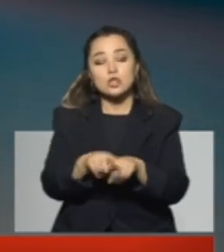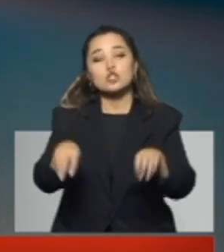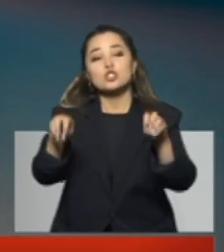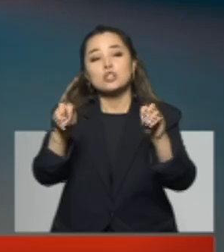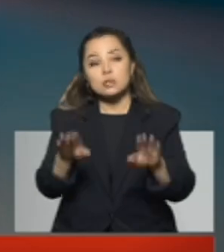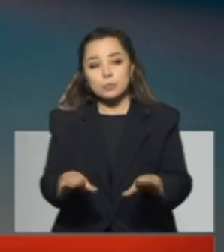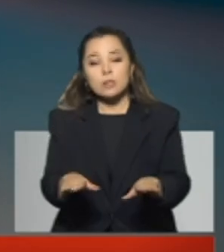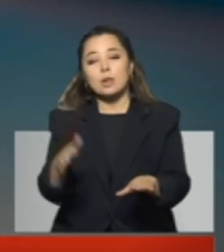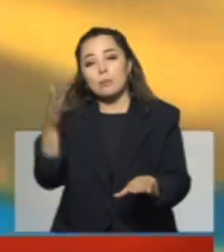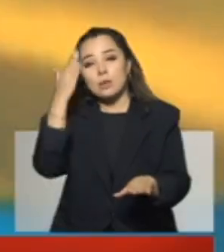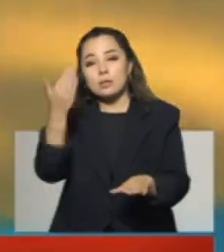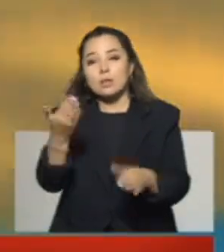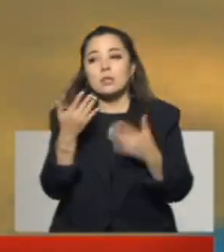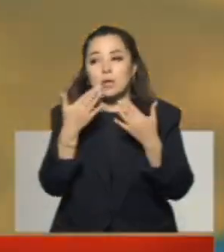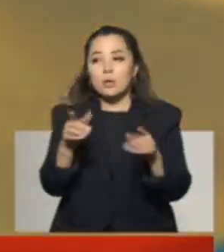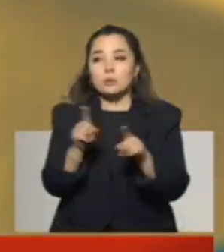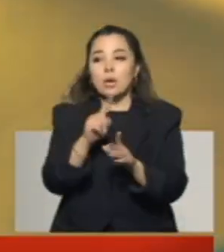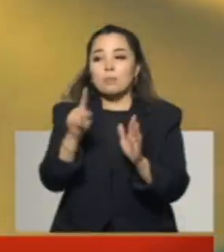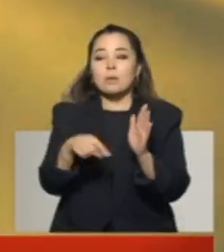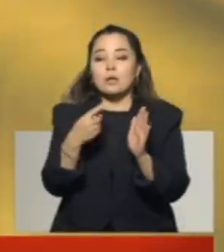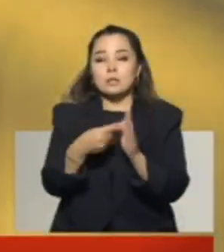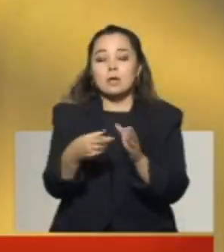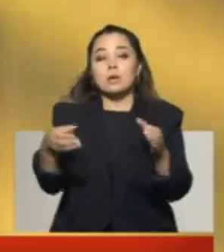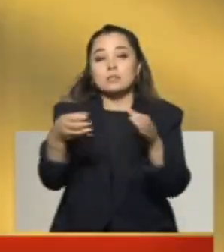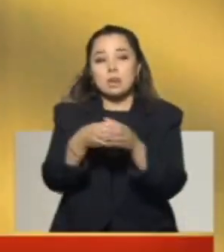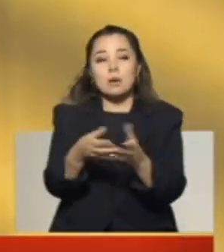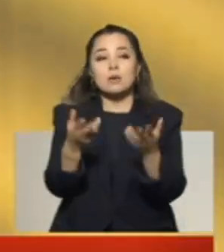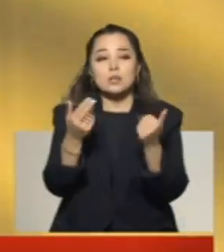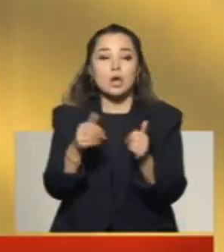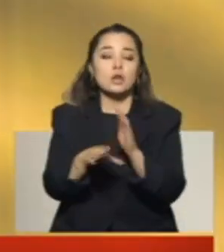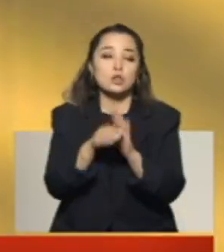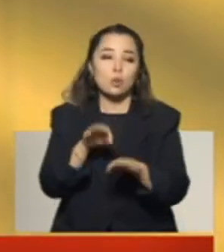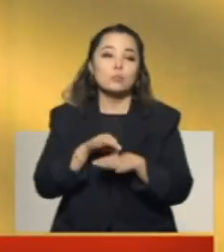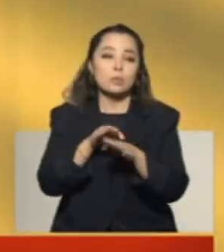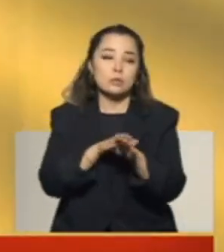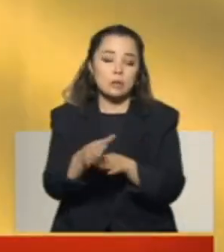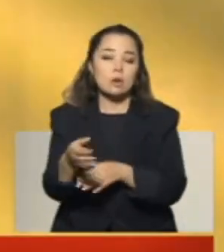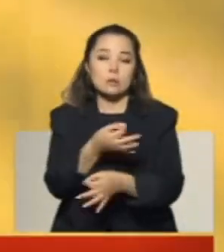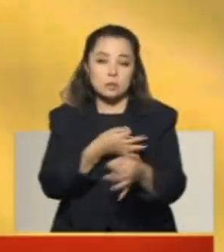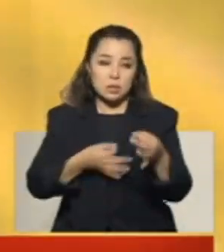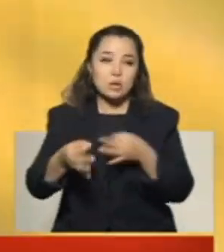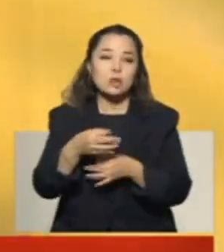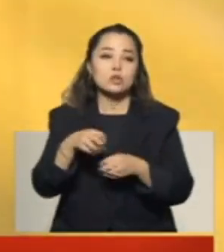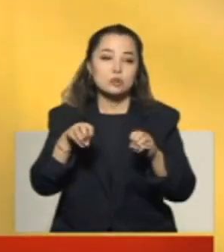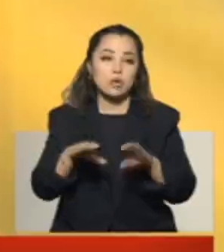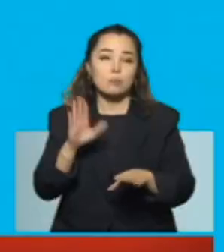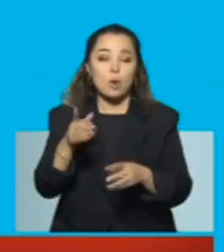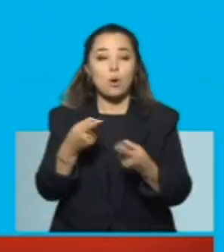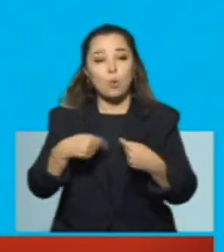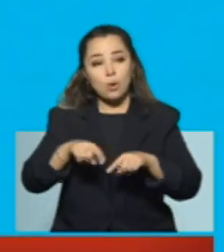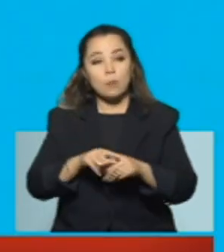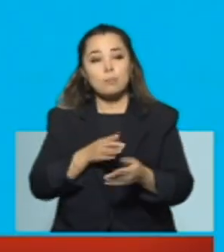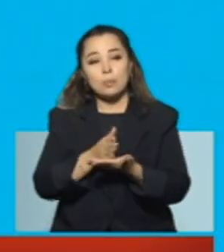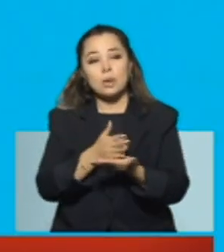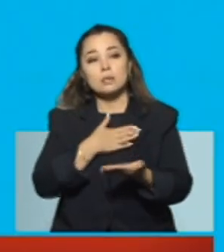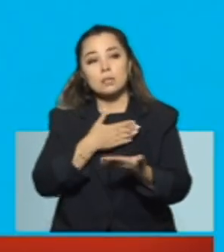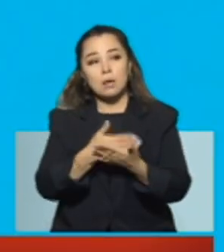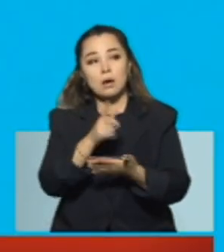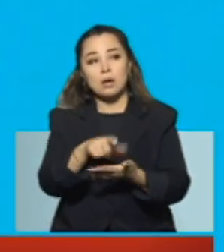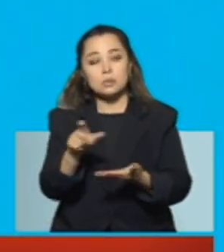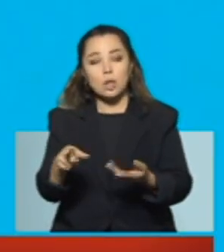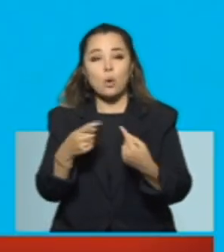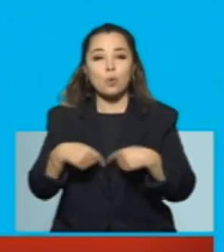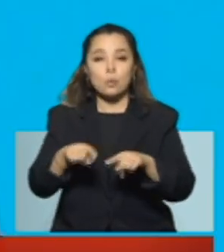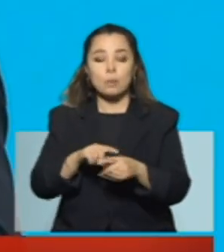шешімін пікірін талап ететін мәселелер аясында әлбетте референдумдар болуы мүмкін. Алдына қоғамның саяси белсенділігіне, жалпы